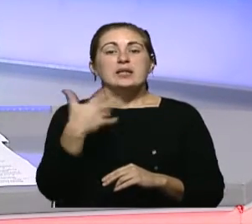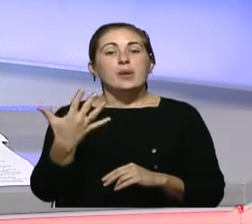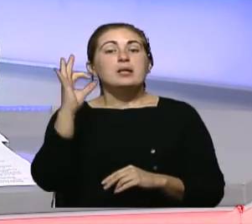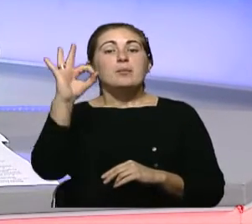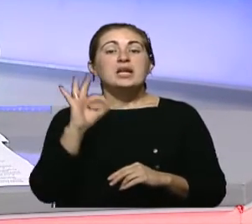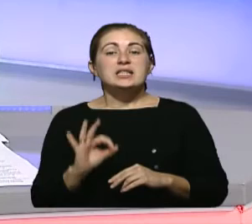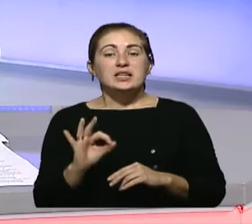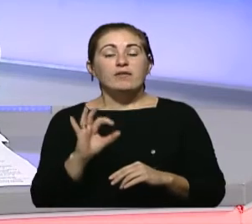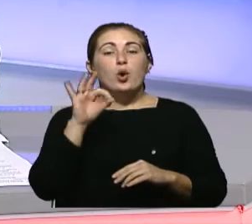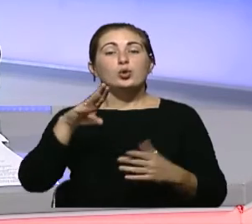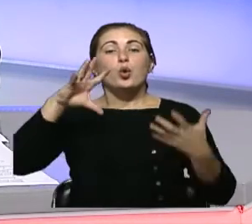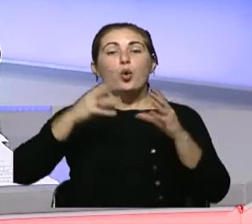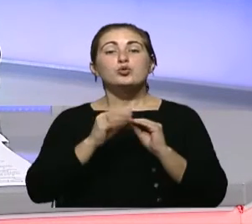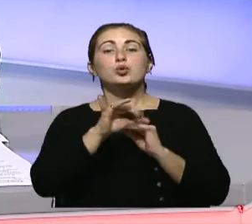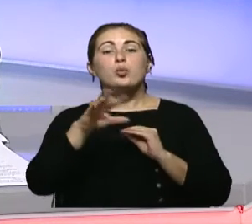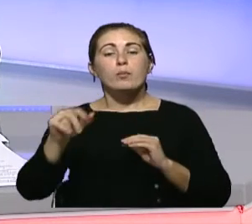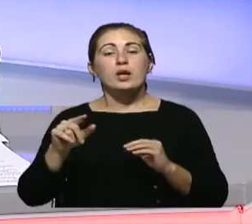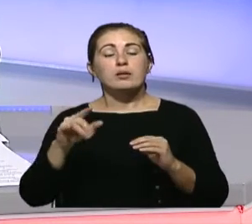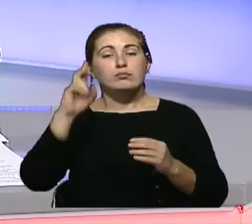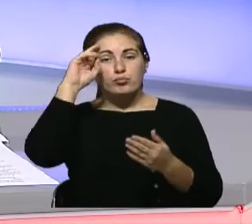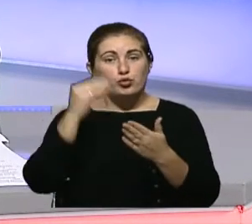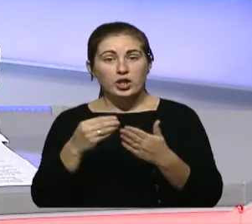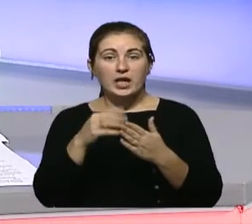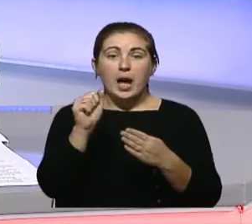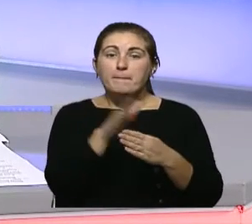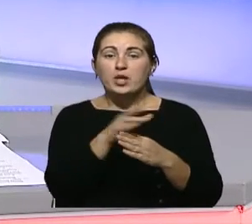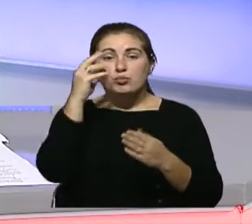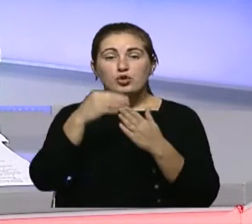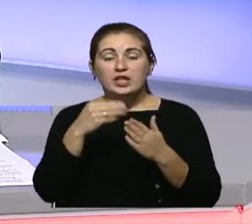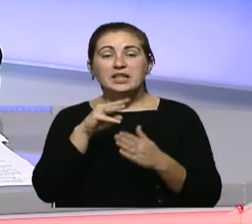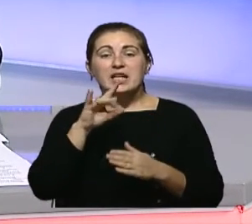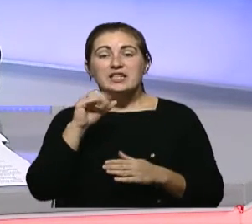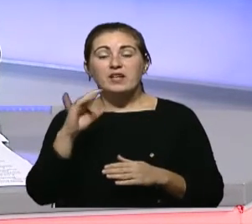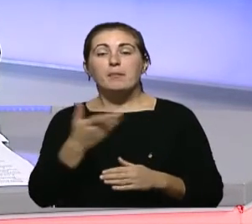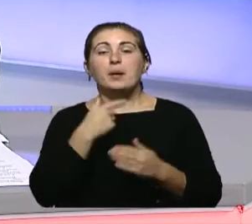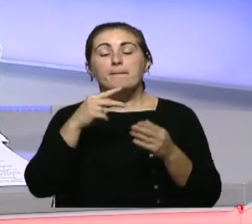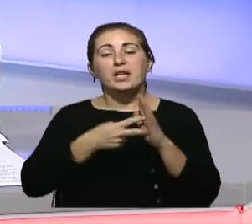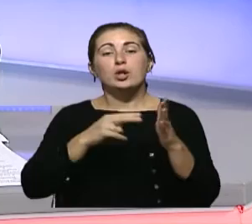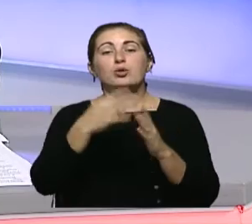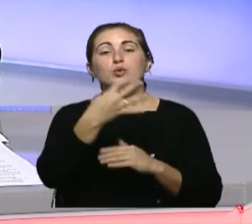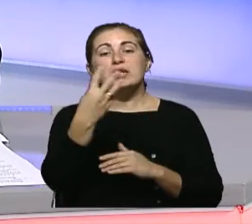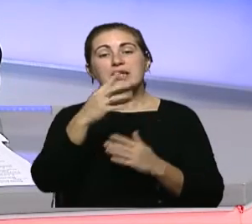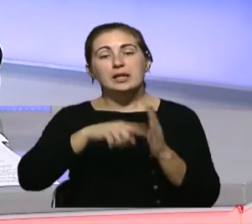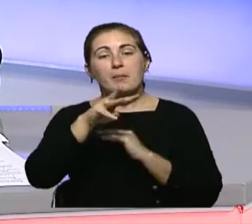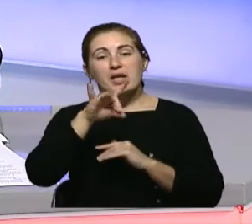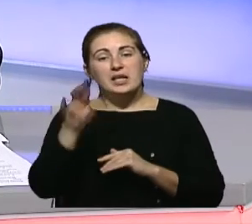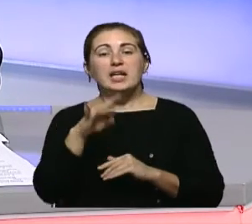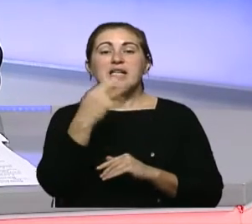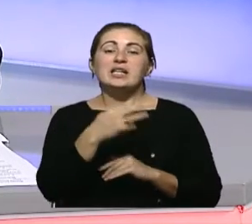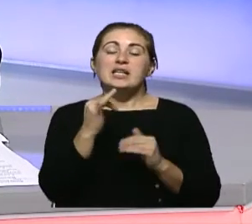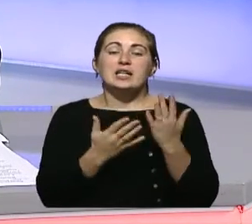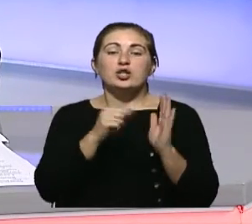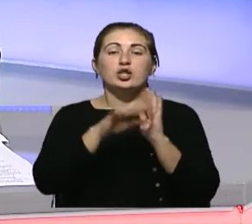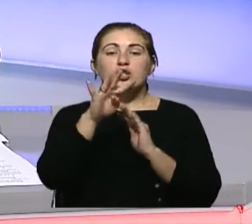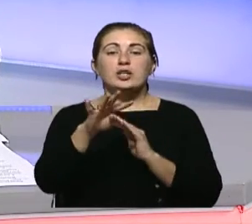35% от общей суммы бюджета получается. А межбюджетные трансферты мы планируем 43 миллиарда или 64% у нас